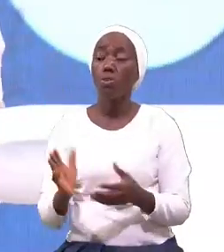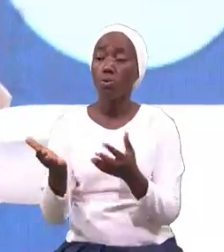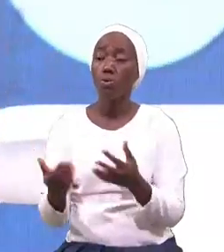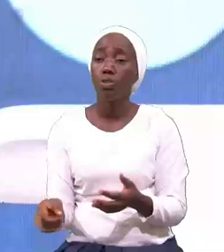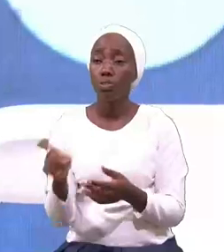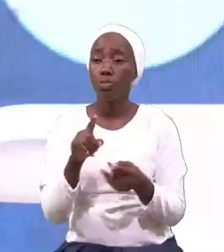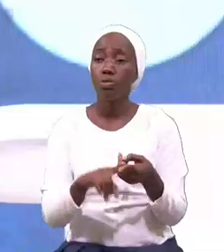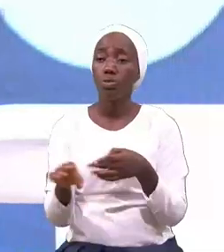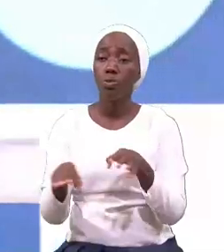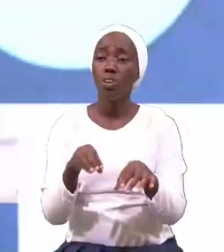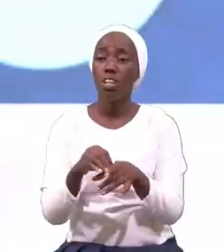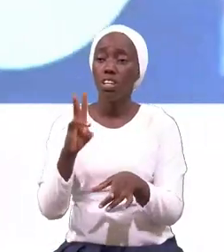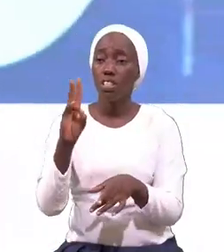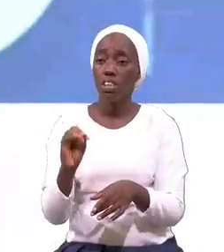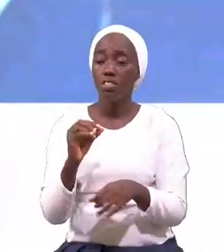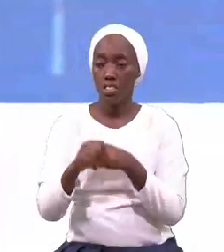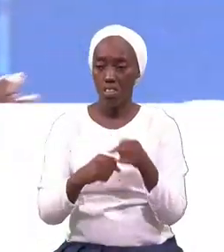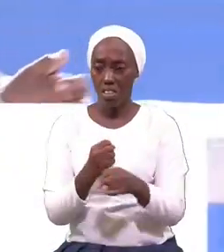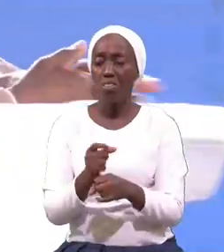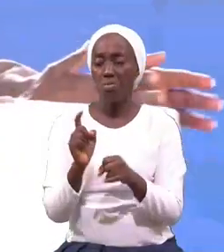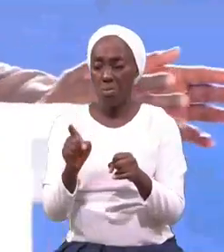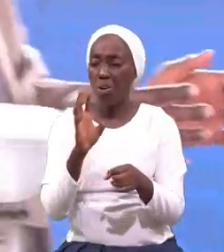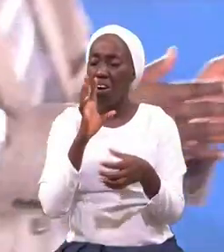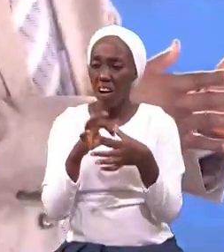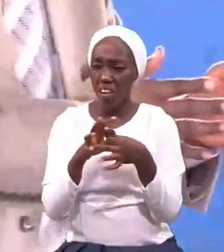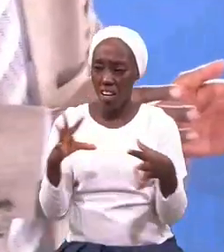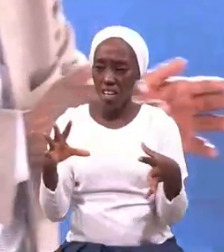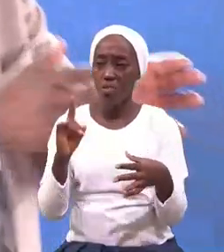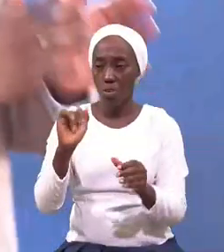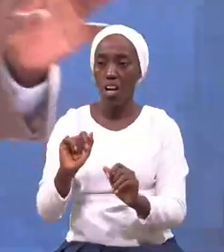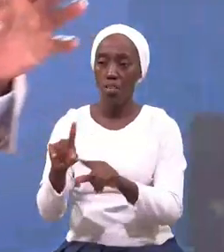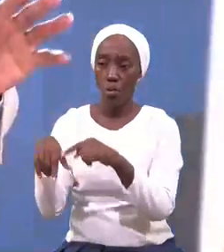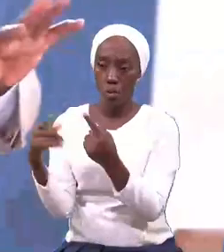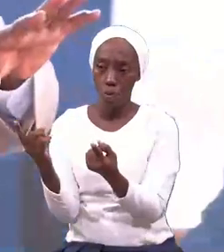Maintenant, si tu as fini ce que Dieu t'a confié à faire à 70 ans, tu es libéré, tu peux partir.